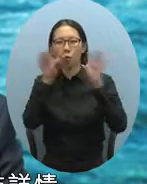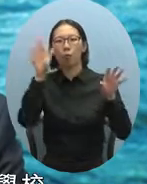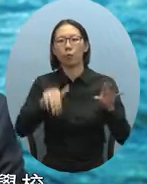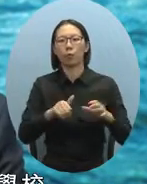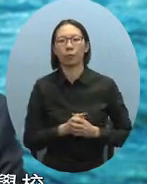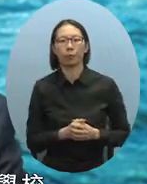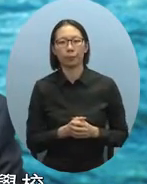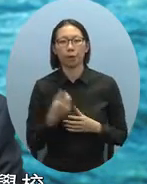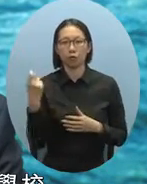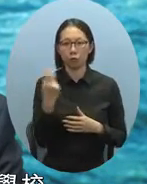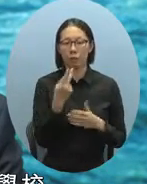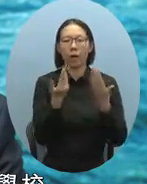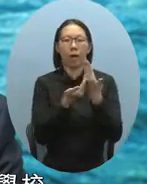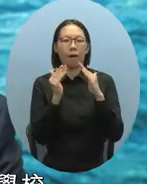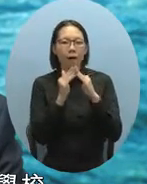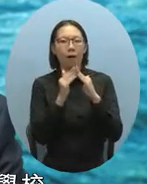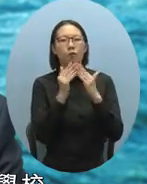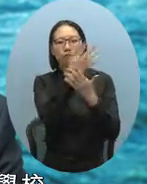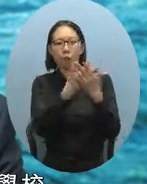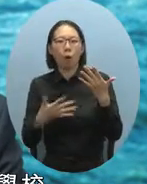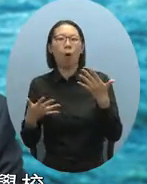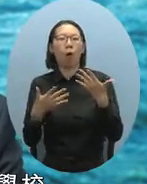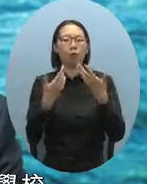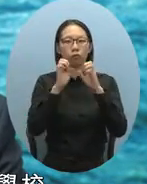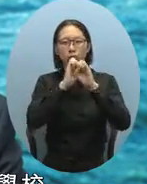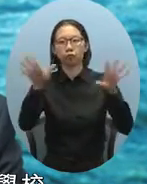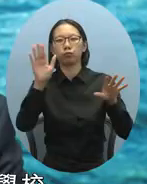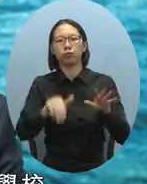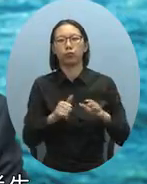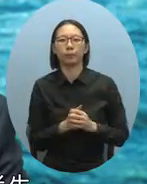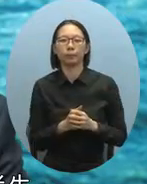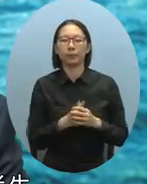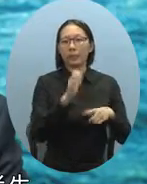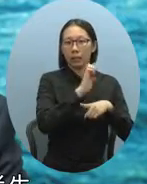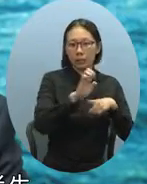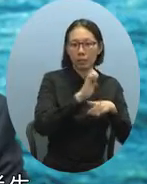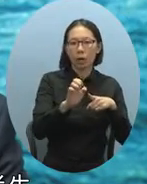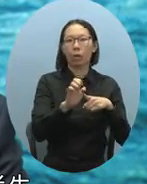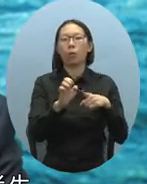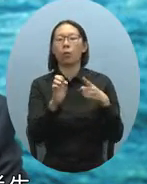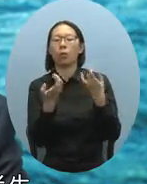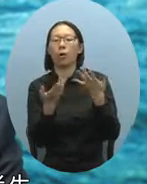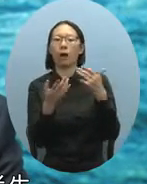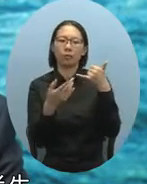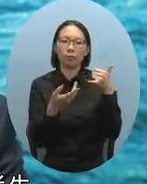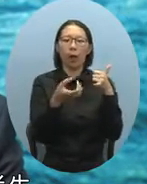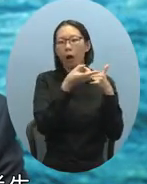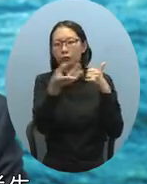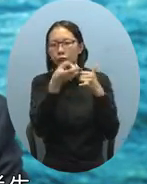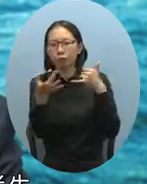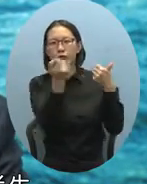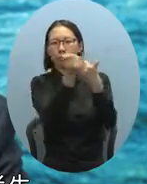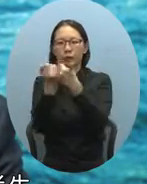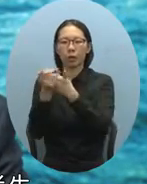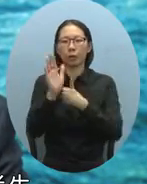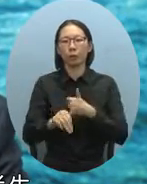情，亦都會透過學校電子系統通知各間學校，以及以電郵和手機短信是